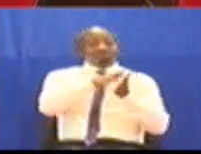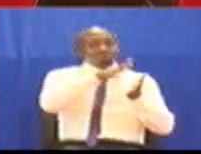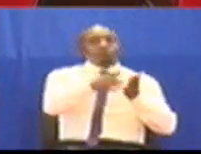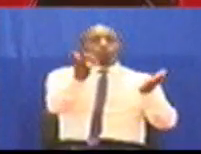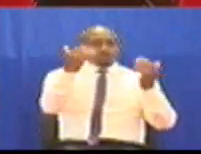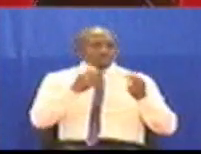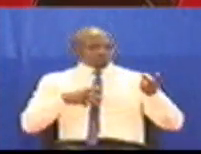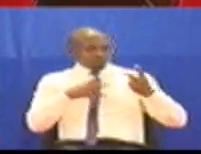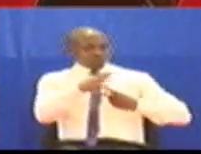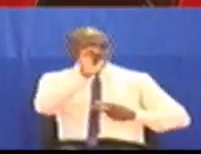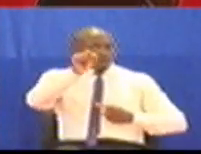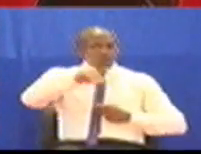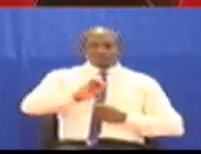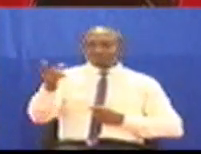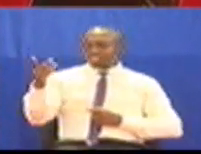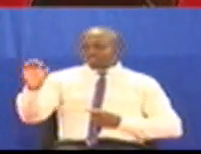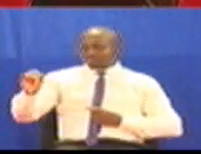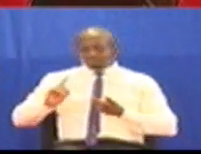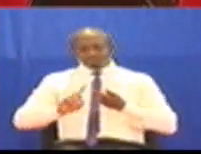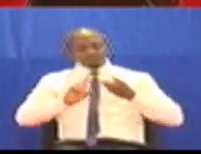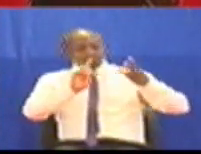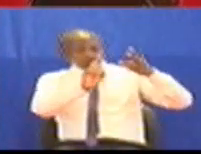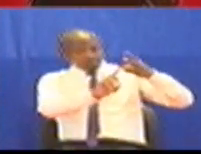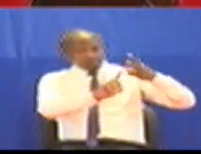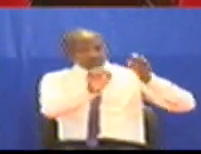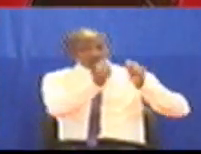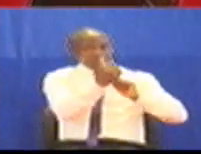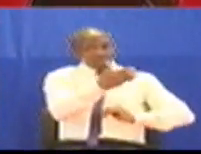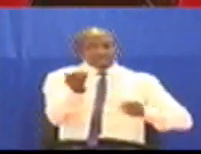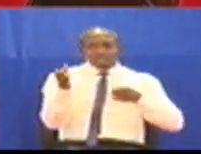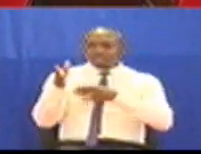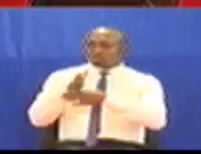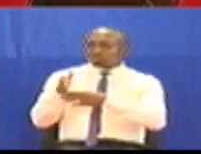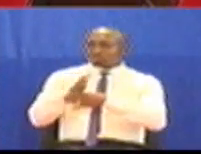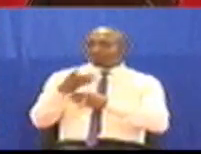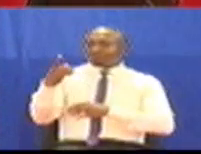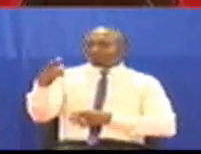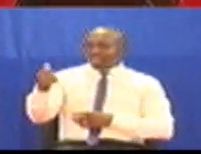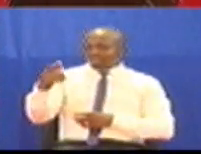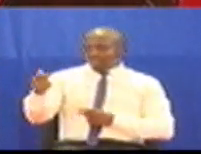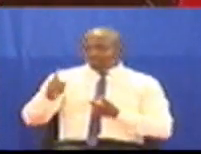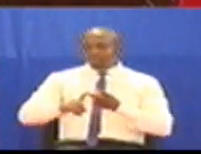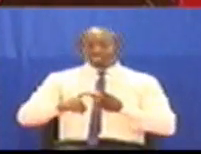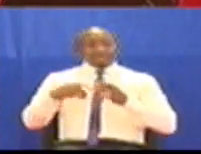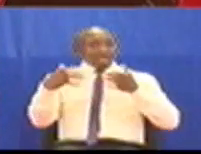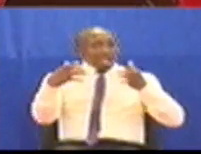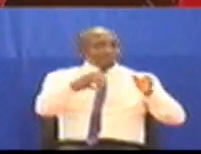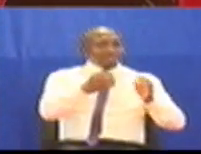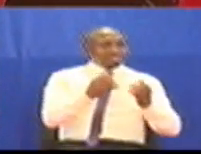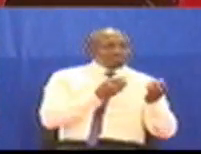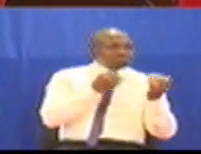huu 2020. Lakini jambo lingine mheshimiwa ni swala hili la fedha. Kamati imezungumza na